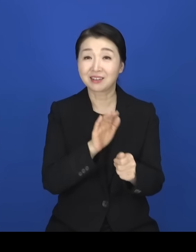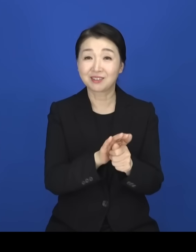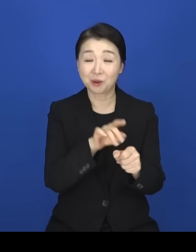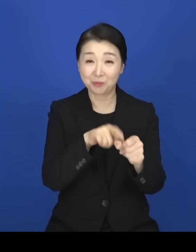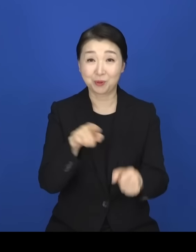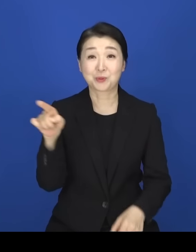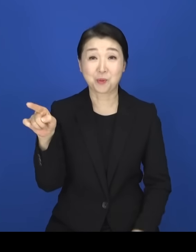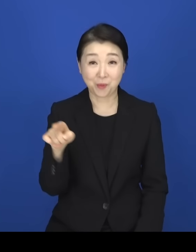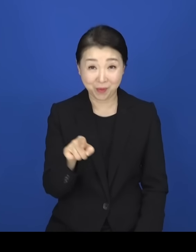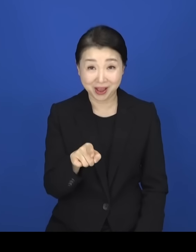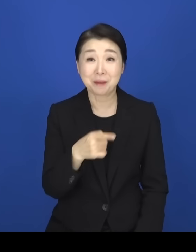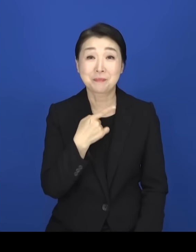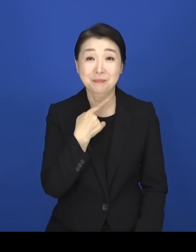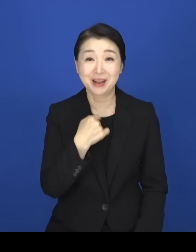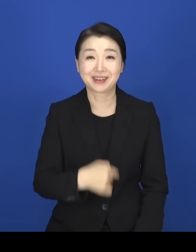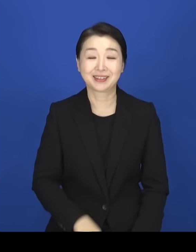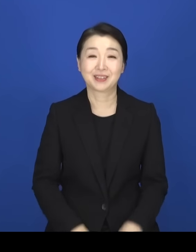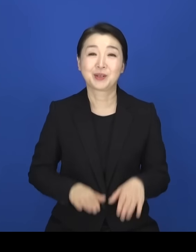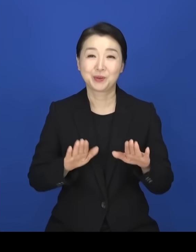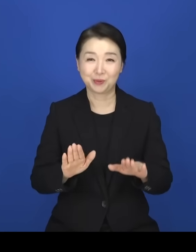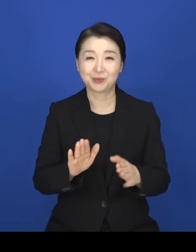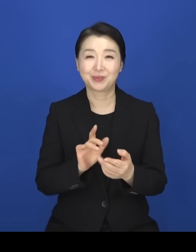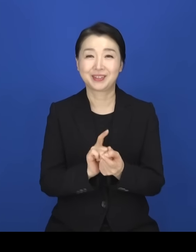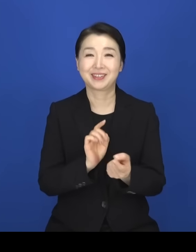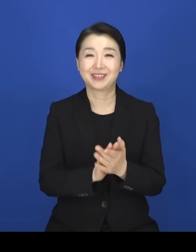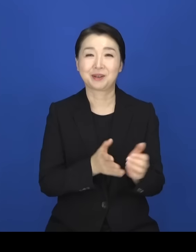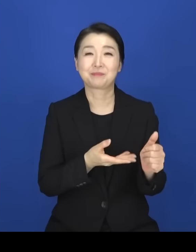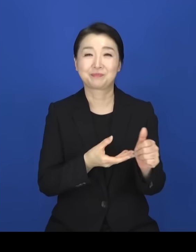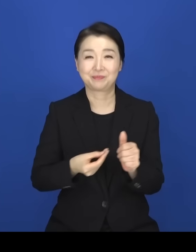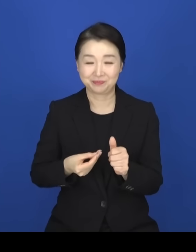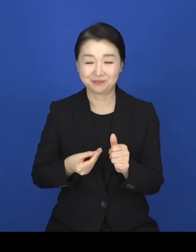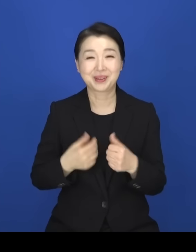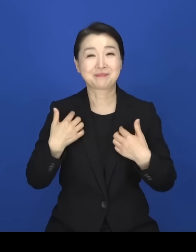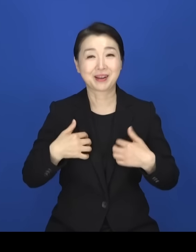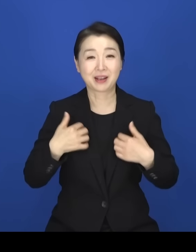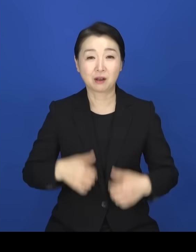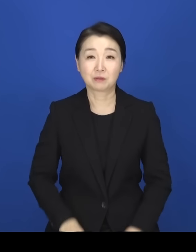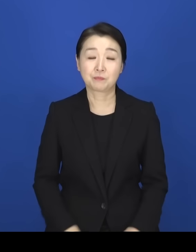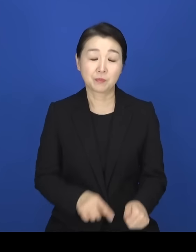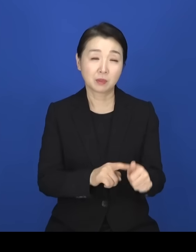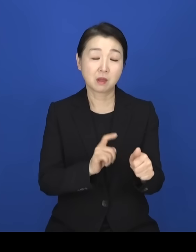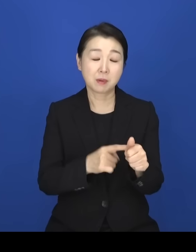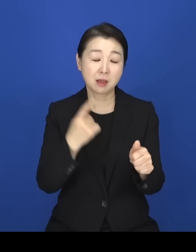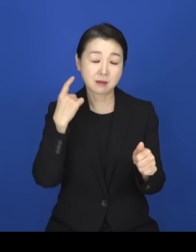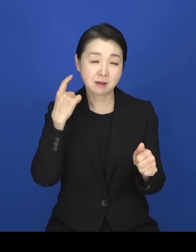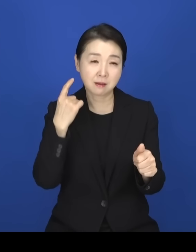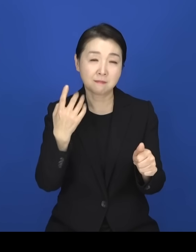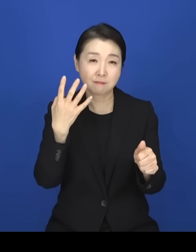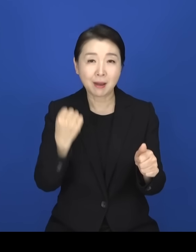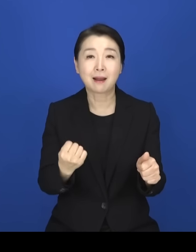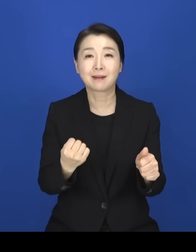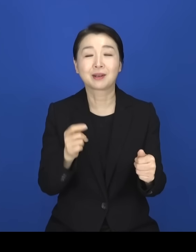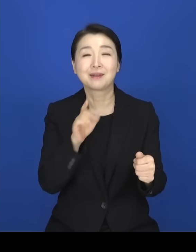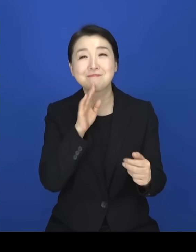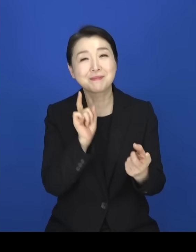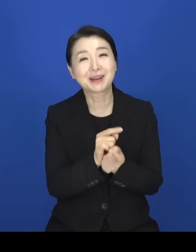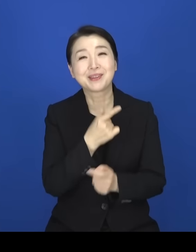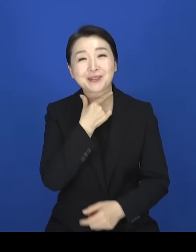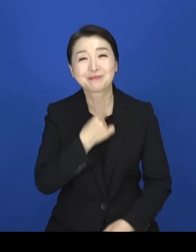응원하기 위해서 이 스튜디오를 찾아왔던 분인데 오늘은 직접 나오신 아주 반가운 얼굴입니다. 저 이분 얘기 하도 많이 들어서 너무나도 만나고